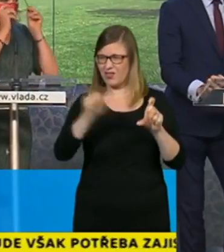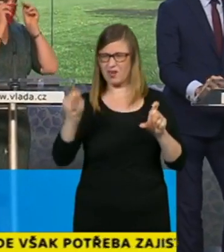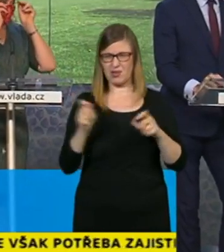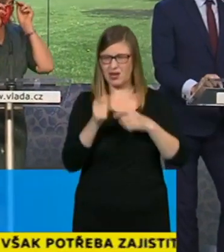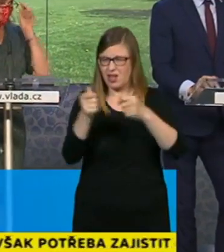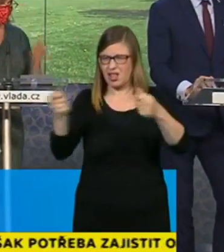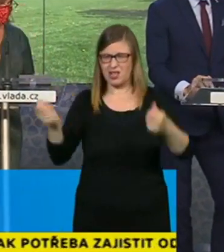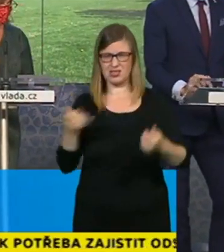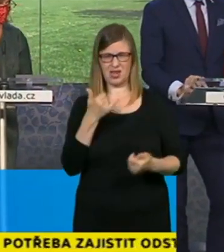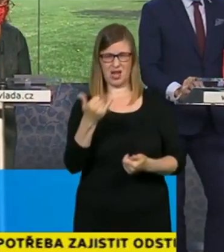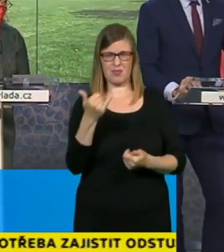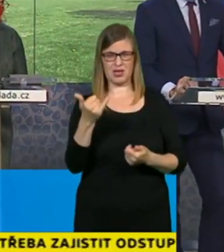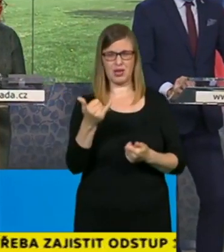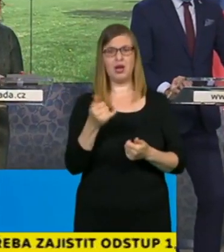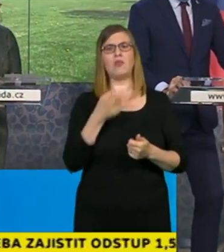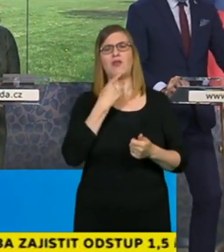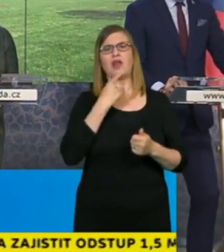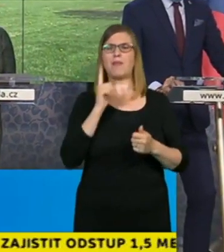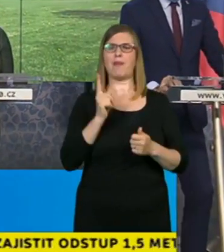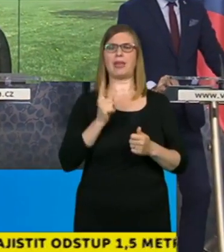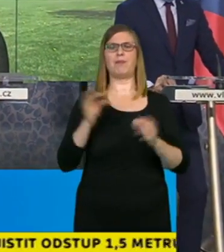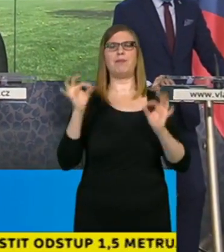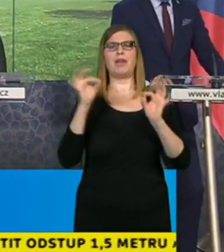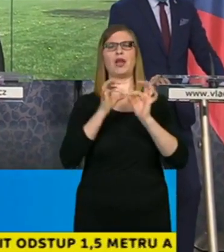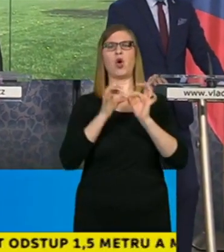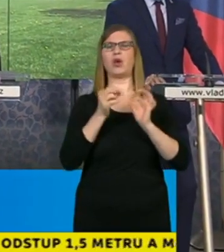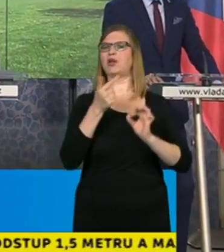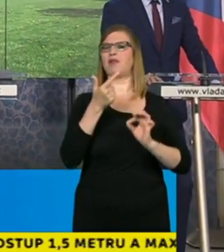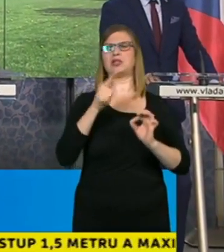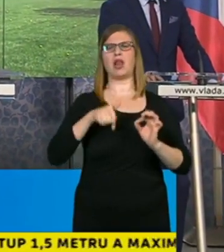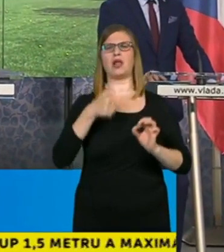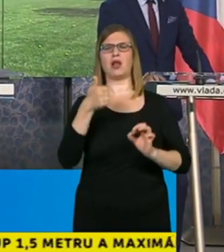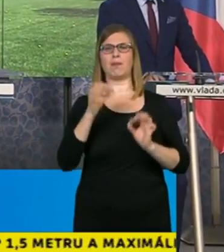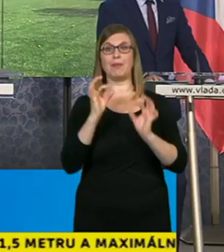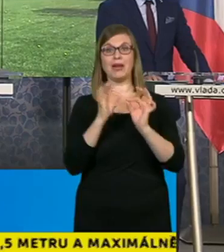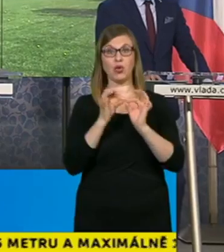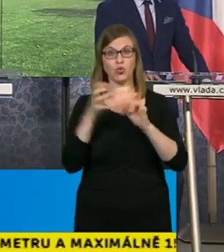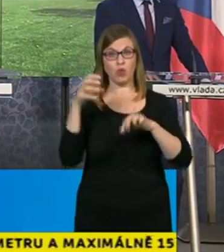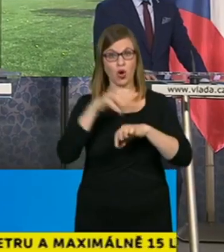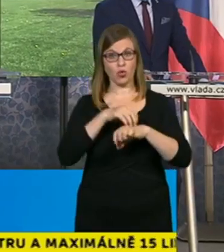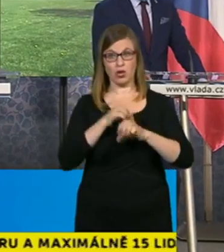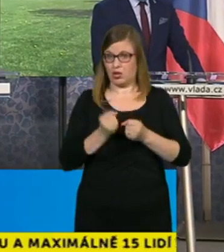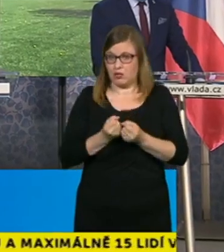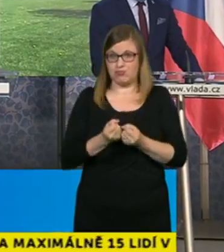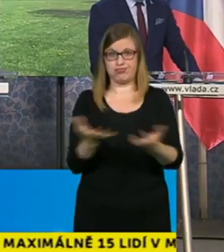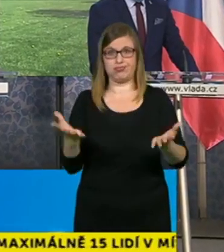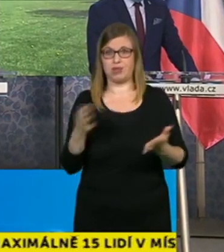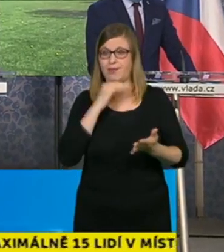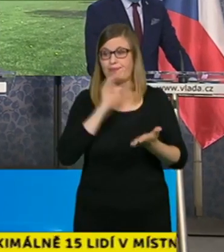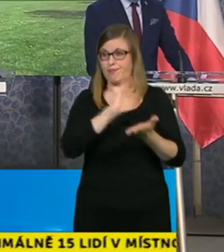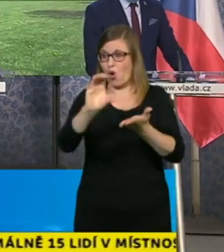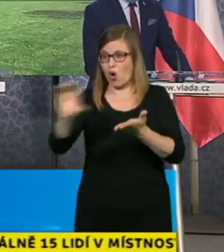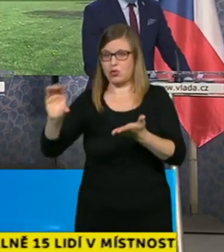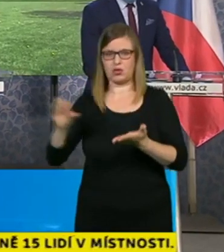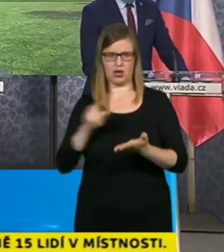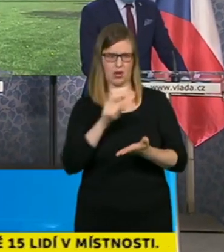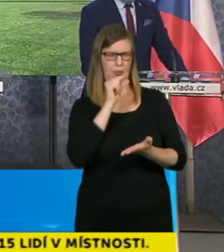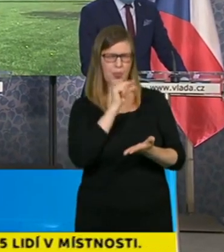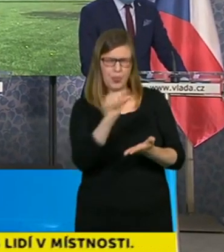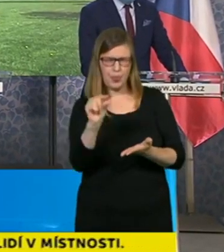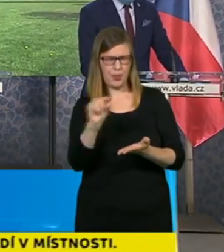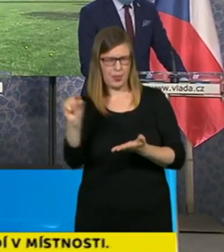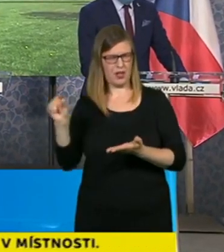jestli tohle tempo je pro vás přijatelný, nebo jestli děláte něco pro to, aby ta pomoc zrychlila, protože to je docela důležité pro ty firmy. Děkuju.